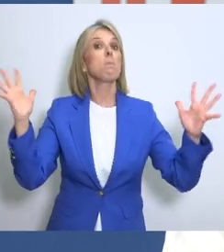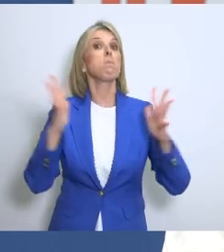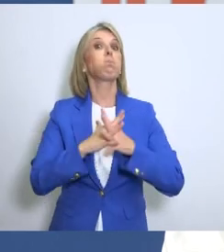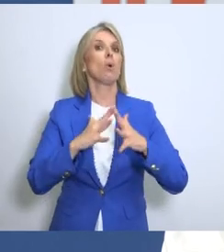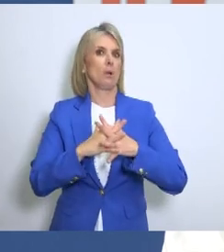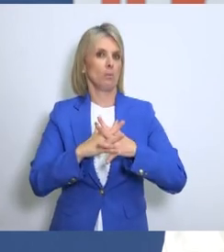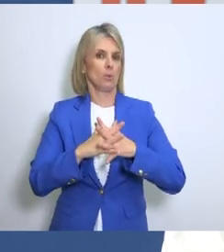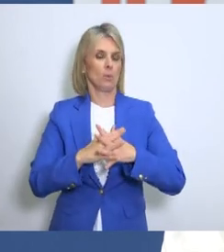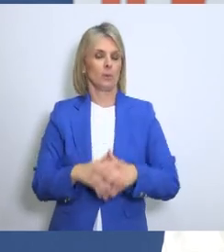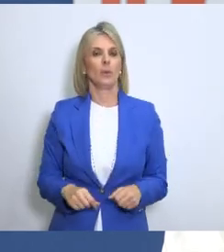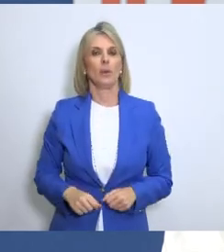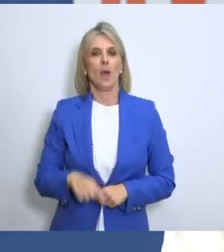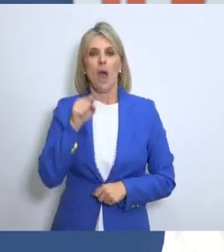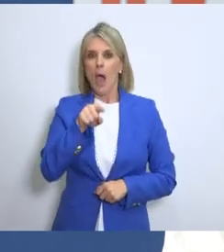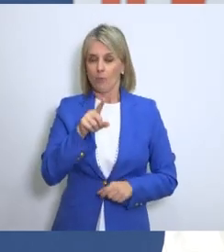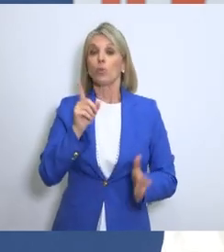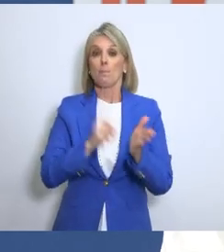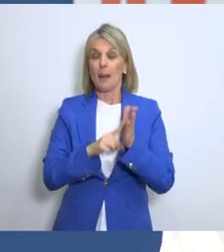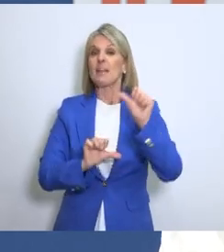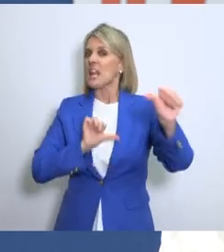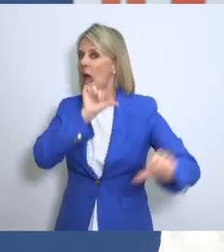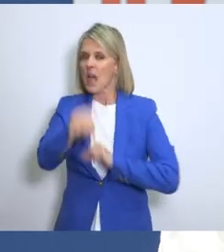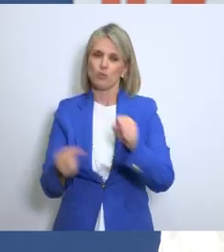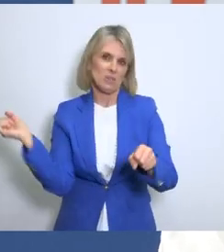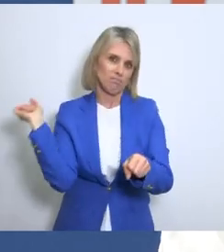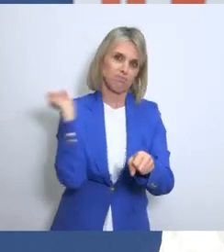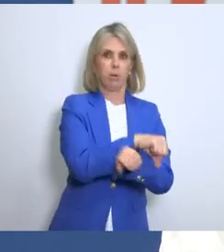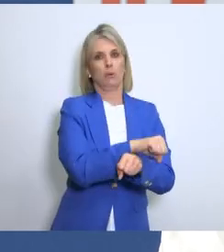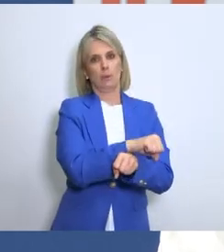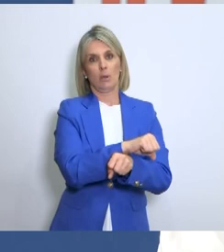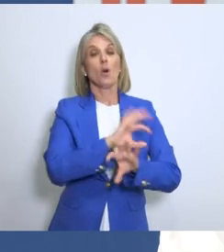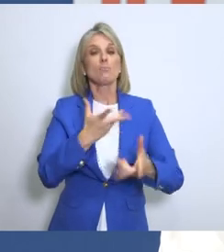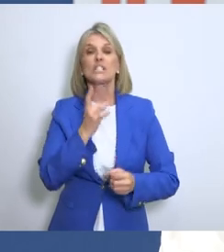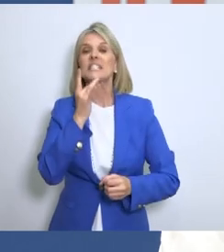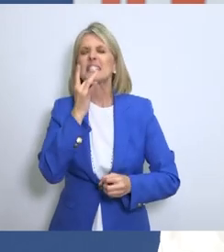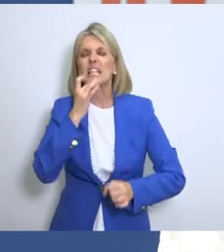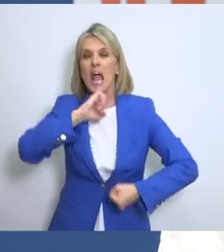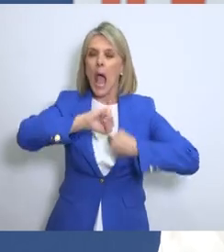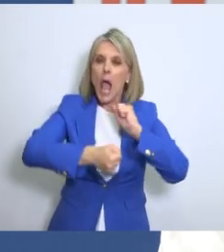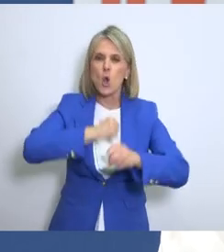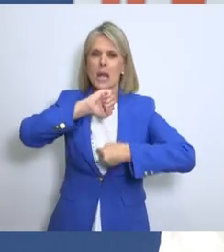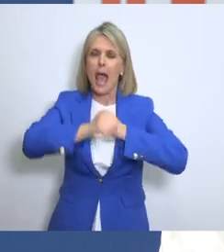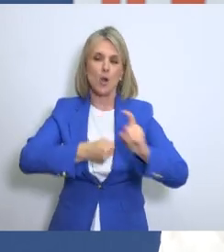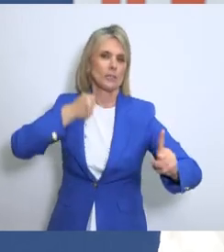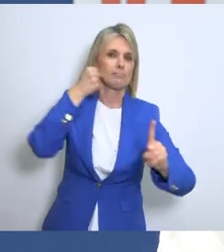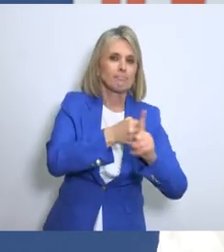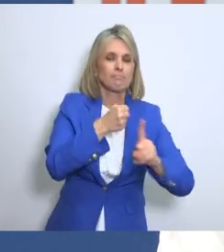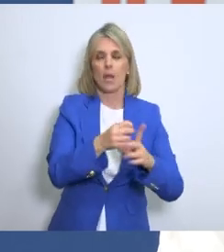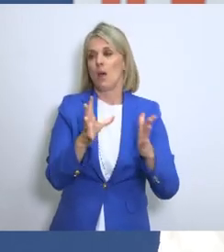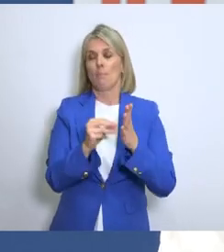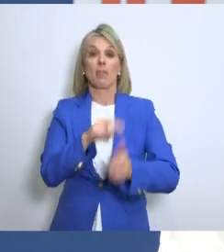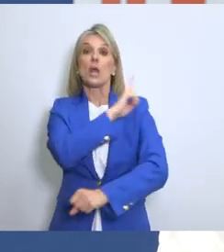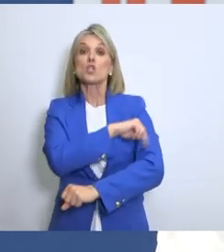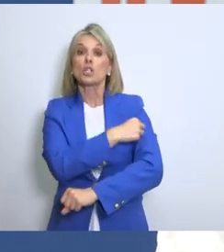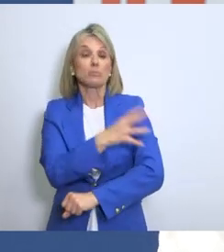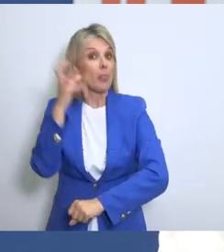Αυτή η πορεία μπορεί και πρέπει να ανατραπεί με τους σκληρούς αγώνες, όπως των νοσοκομιακών για